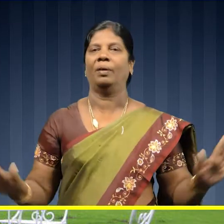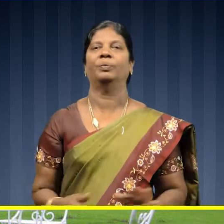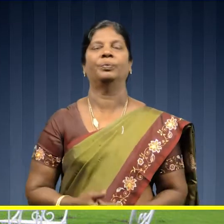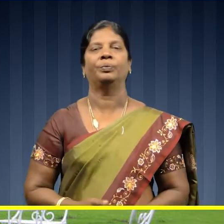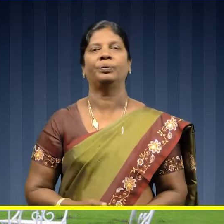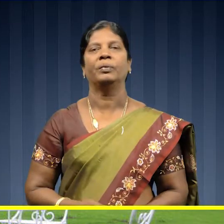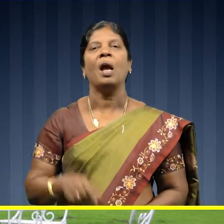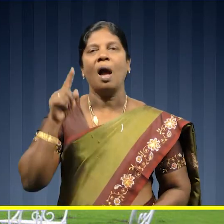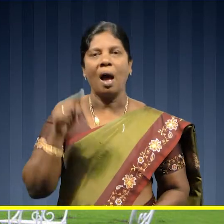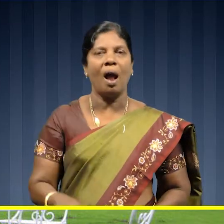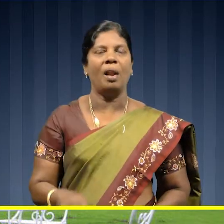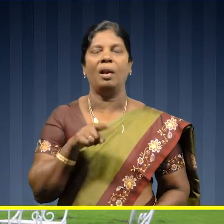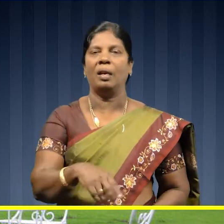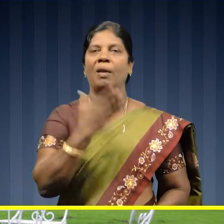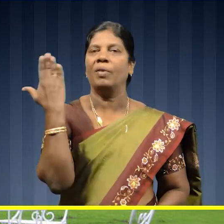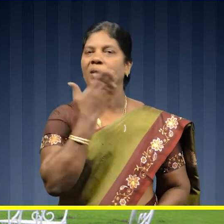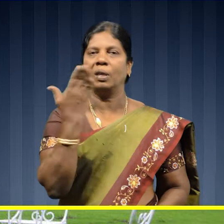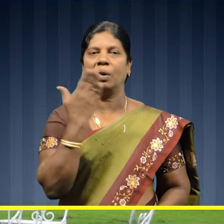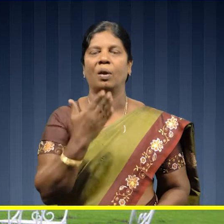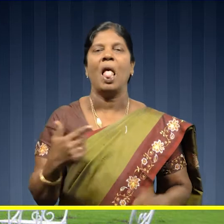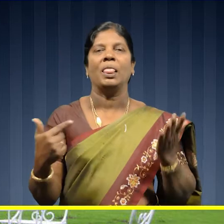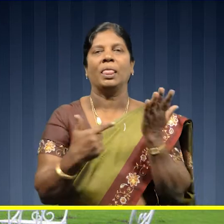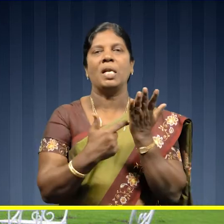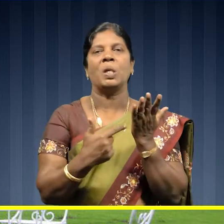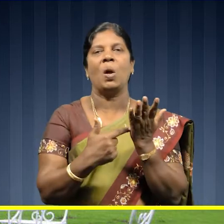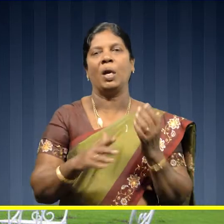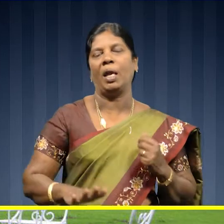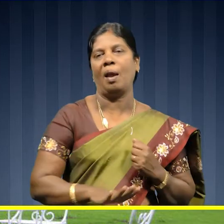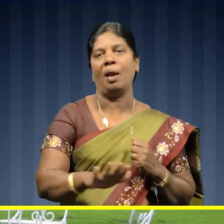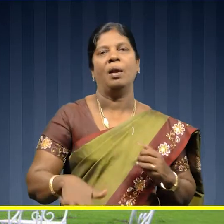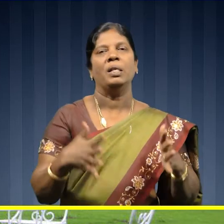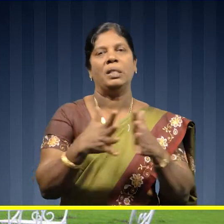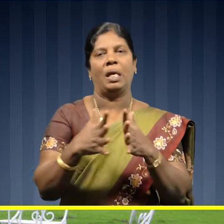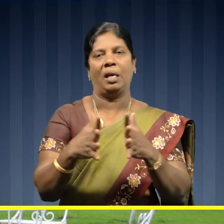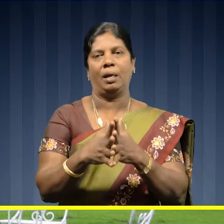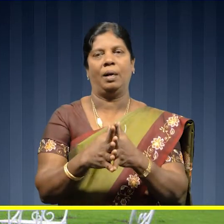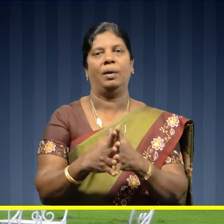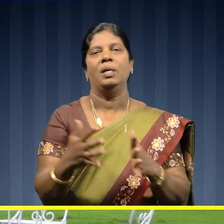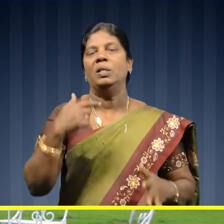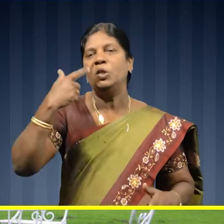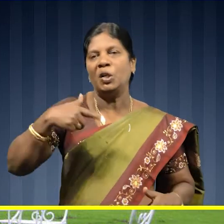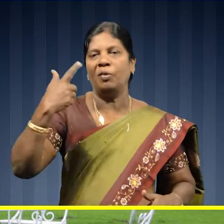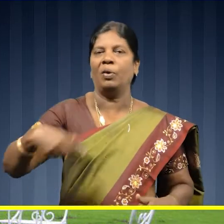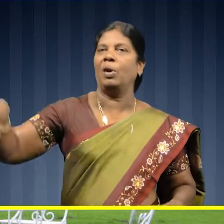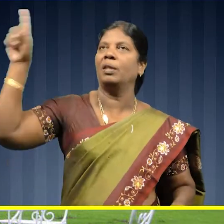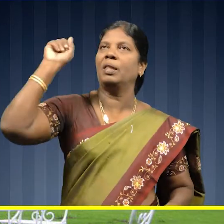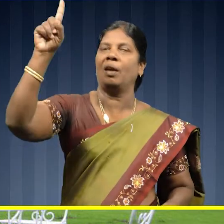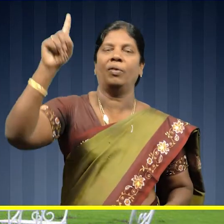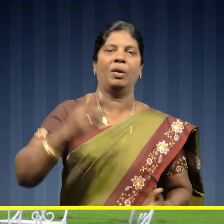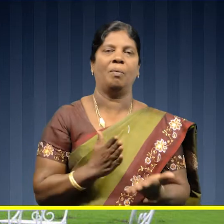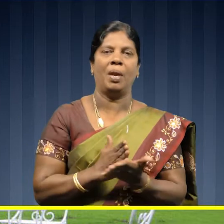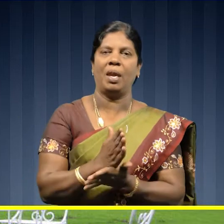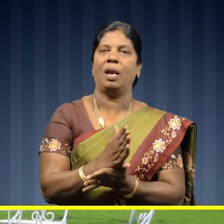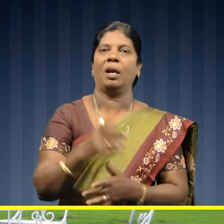முன்மாதிரிகள் அப்படிப்பட்டவர்கள். ஆனால் இங்கே நாம் வாசிக்கிறோம், இந்த தெசலோனிக்கே நகரத்தின் மக்கள்